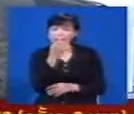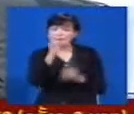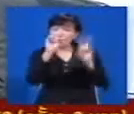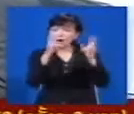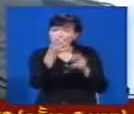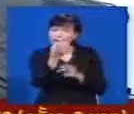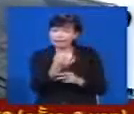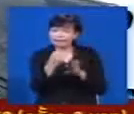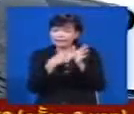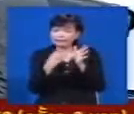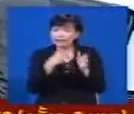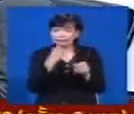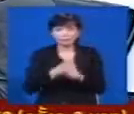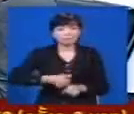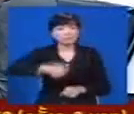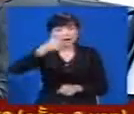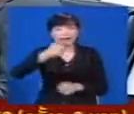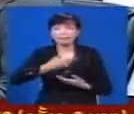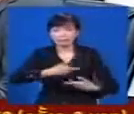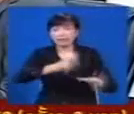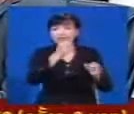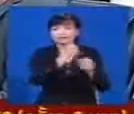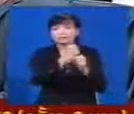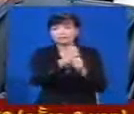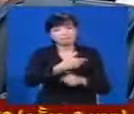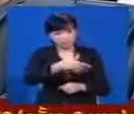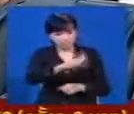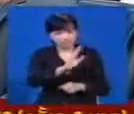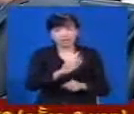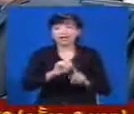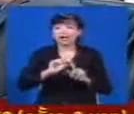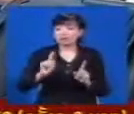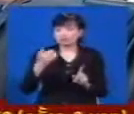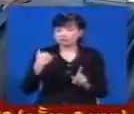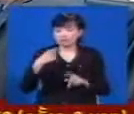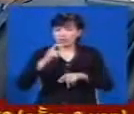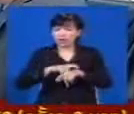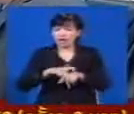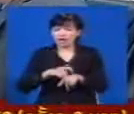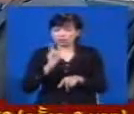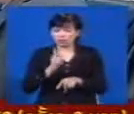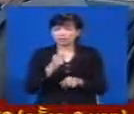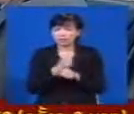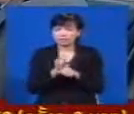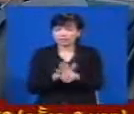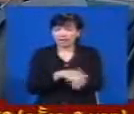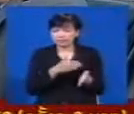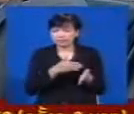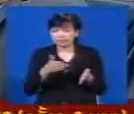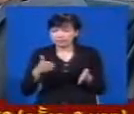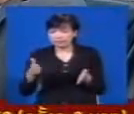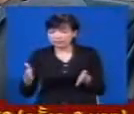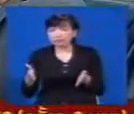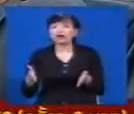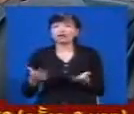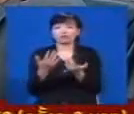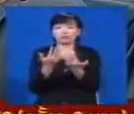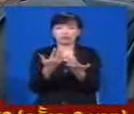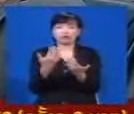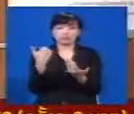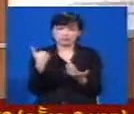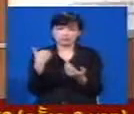รือแผนงานที่ต้องทำในระยะสั้นปฏิบัติการได้เลยก็ทำได้ทันที ถูกต้องครับ ส่วนระยะยาวนี่ก็อาจจะต้องว่าค่อยว่ากัน เรื่องระยะ